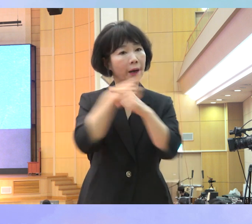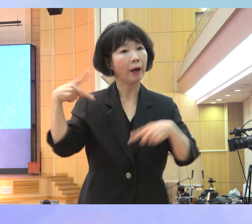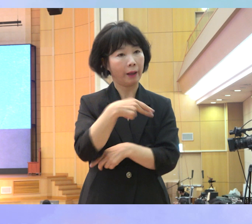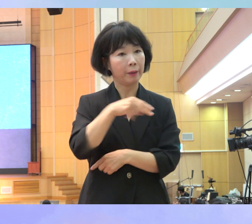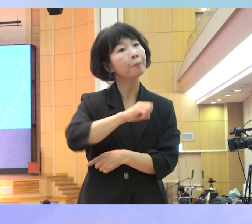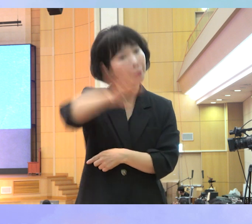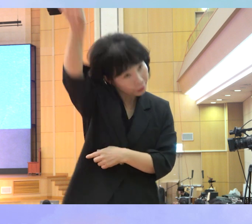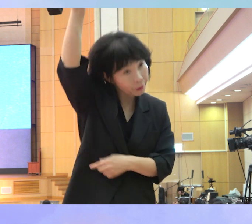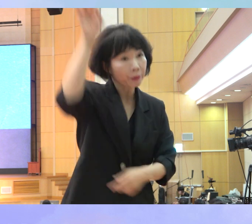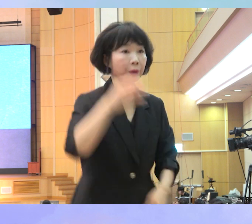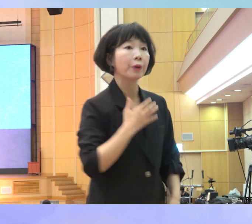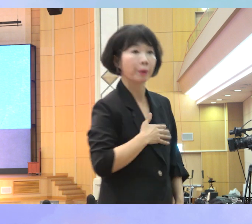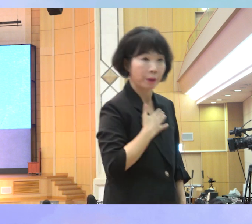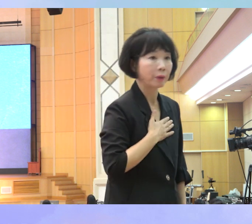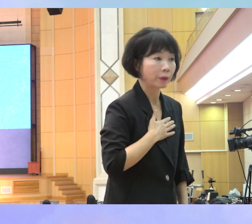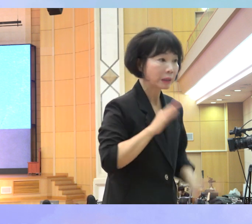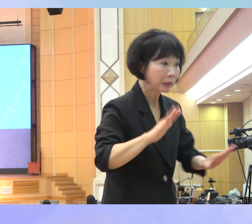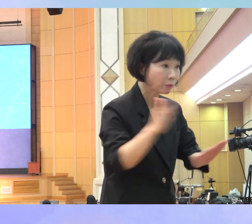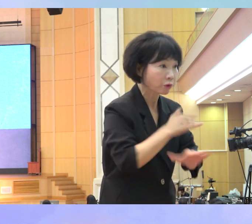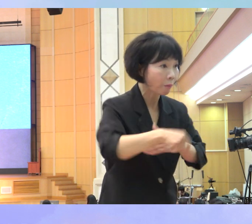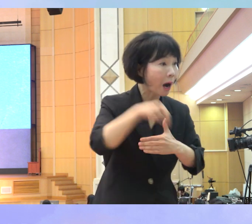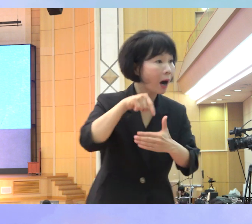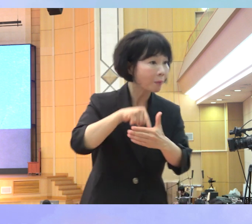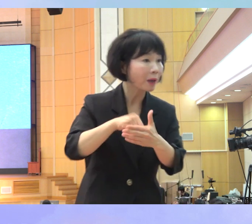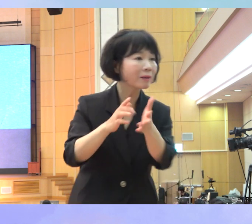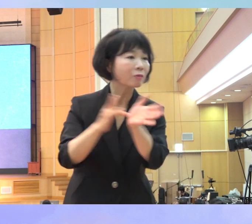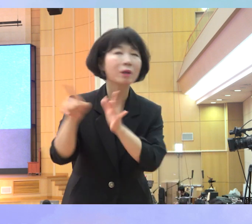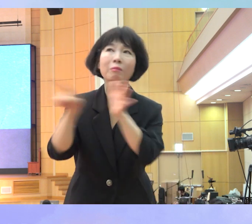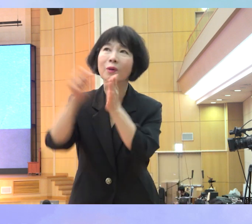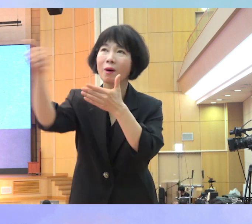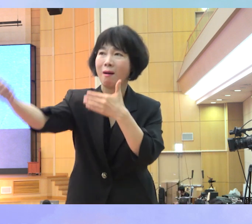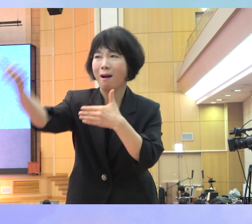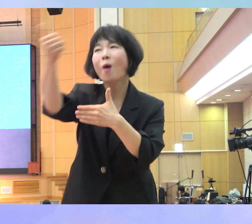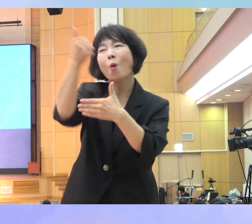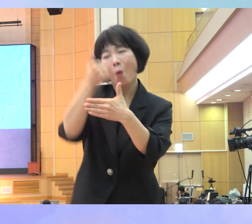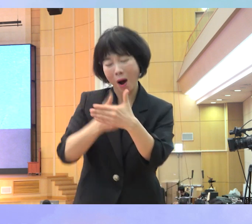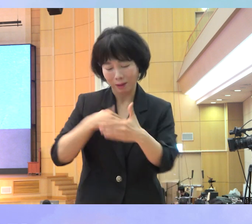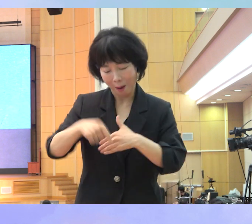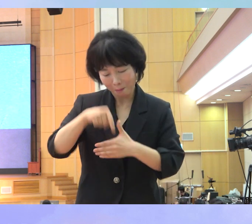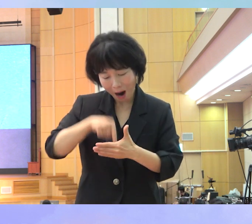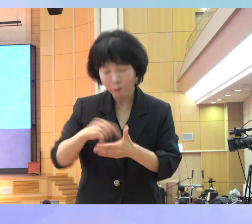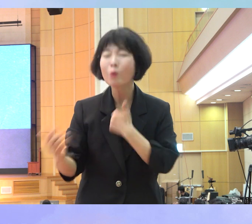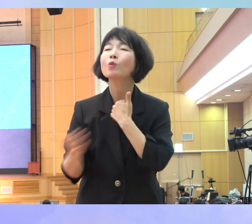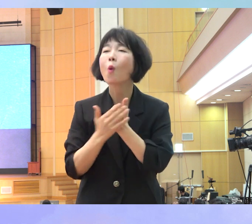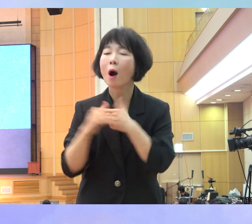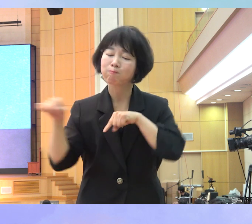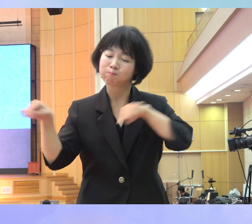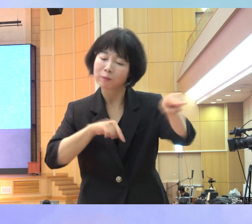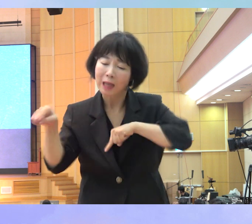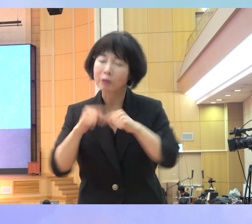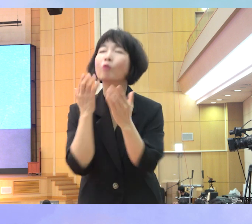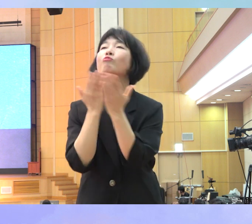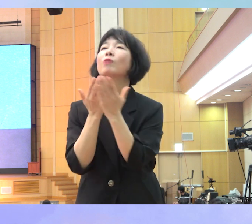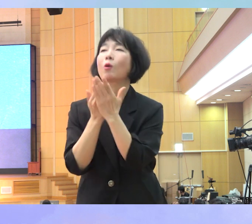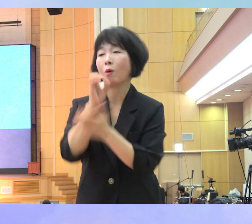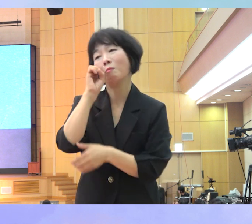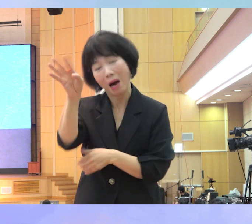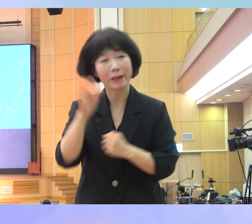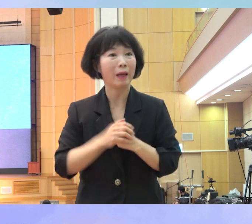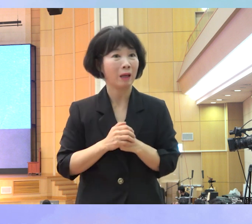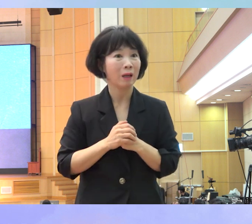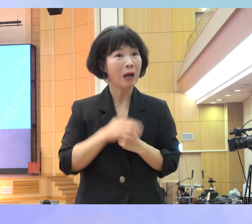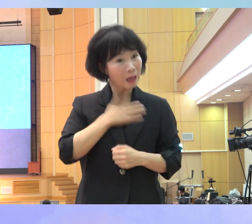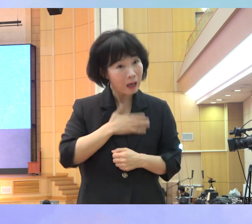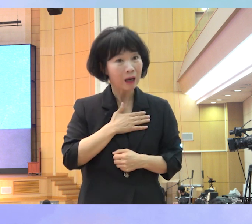예수님 내 마음에 오셔서 나의 마음을 다스려 주시고, 다스려 주셔서